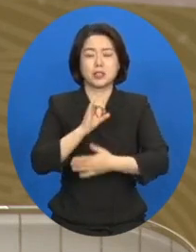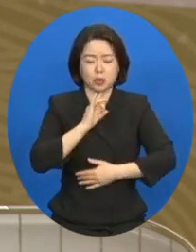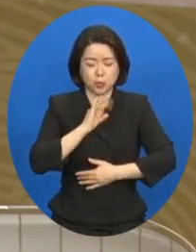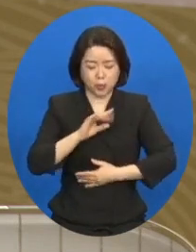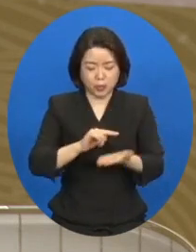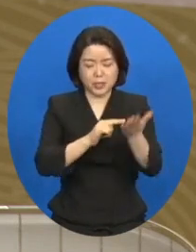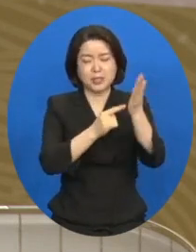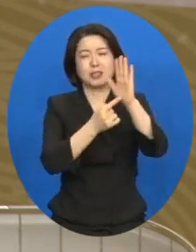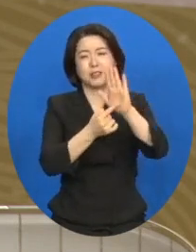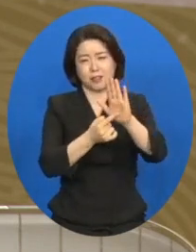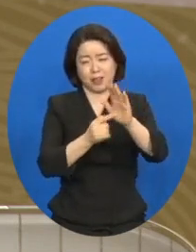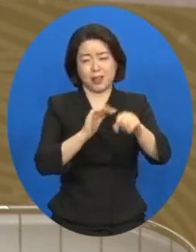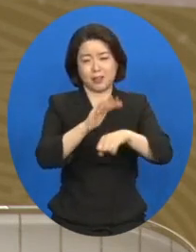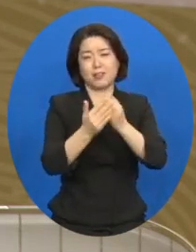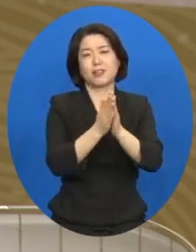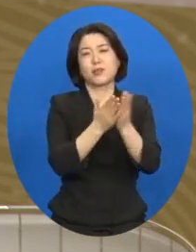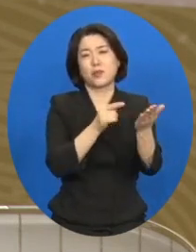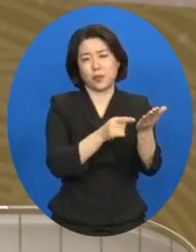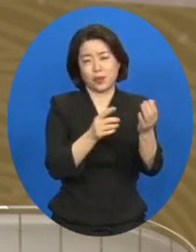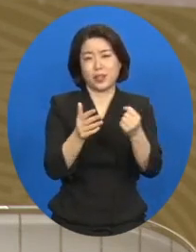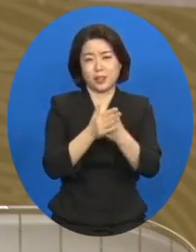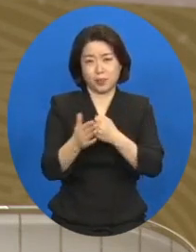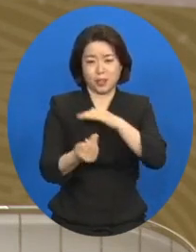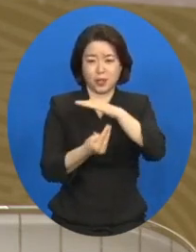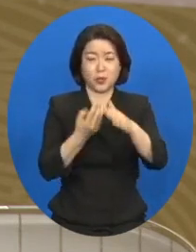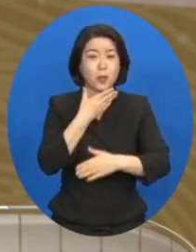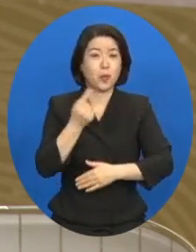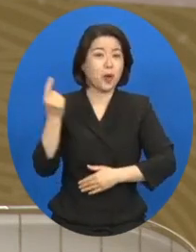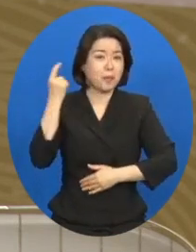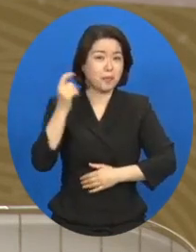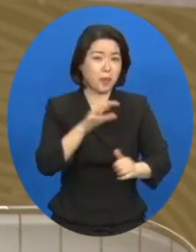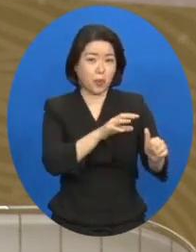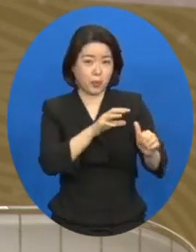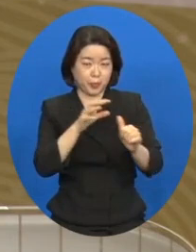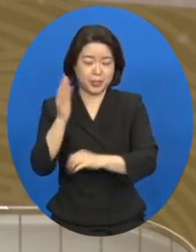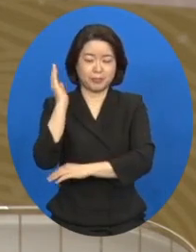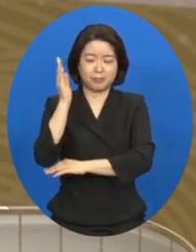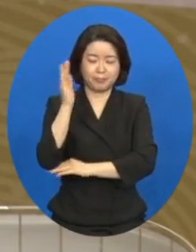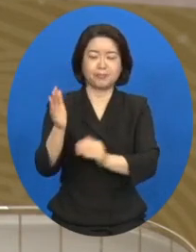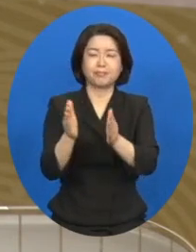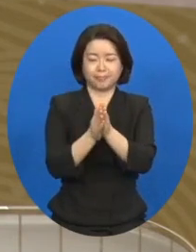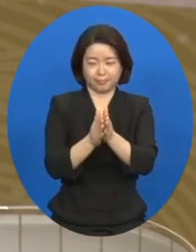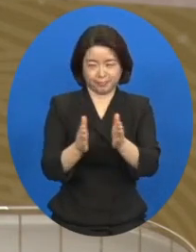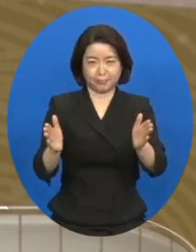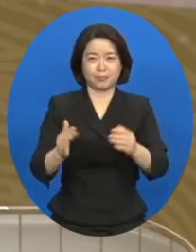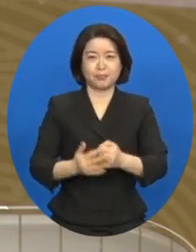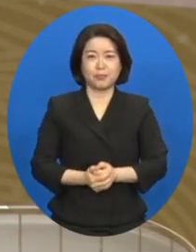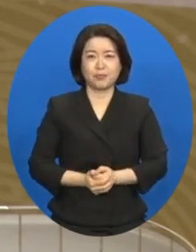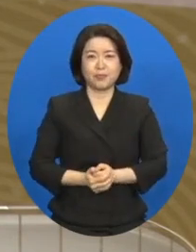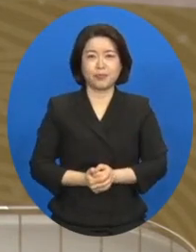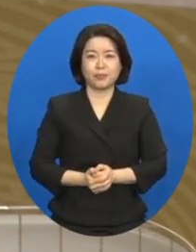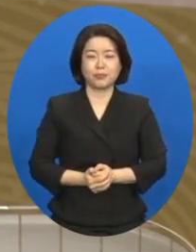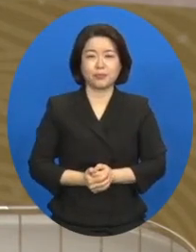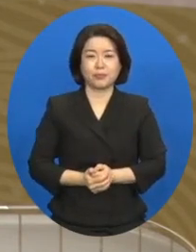수 있는 성경이라 요한복음을 가지고 설교를 하기로 했습니다.